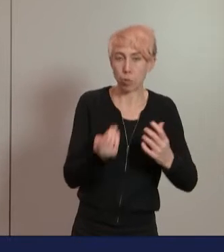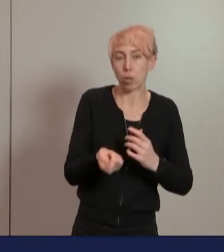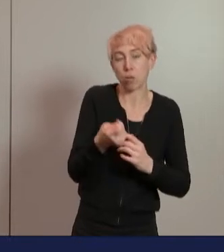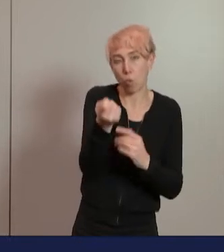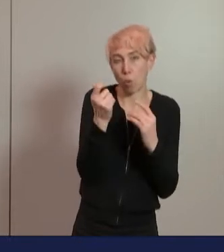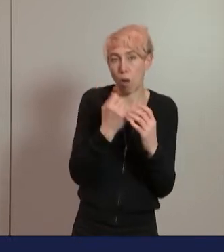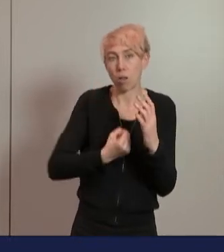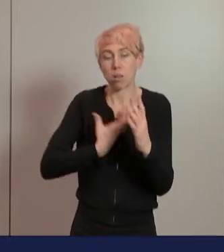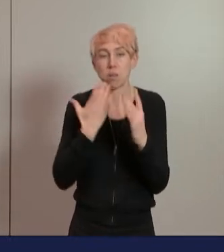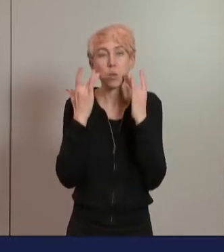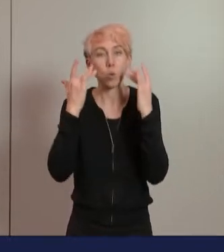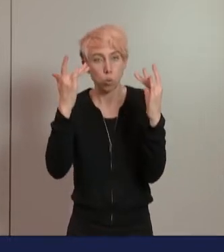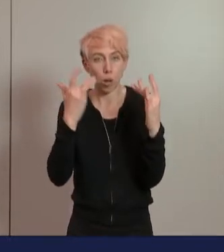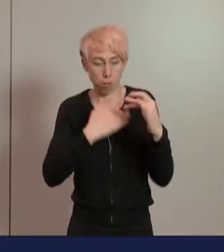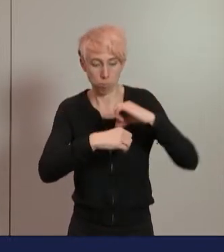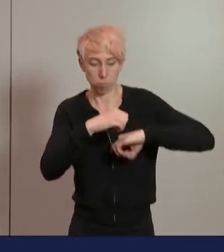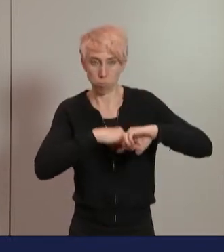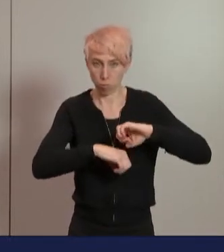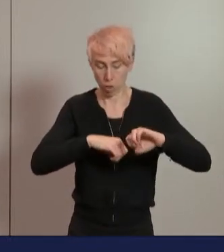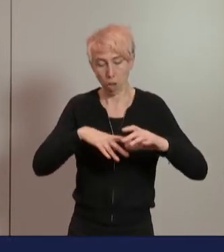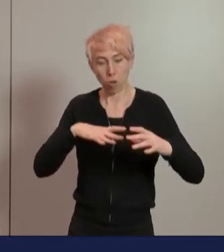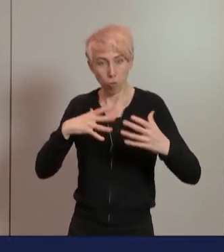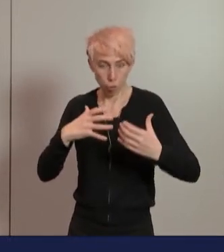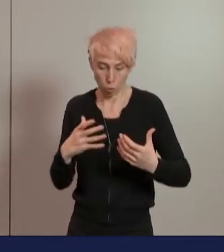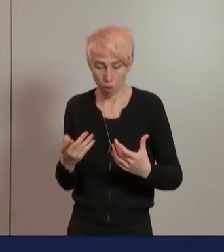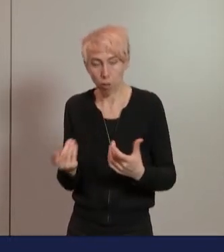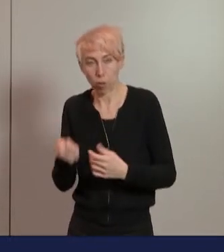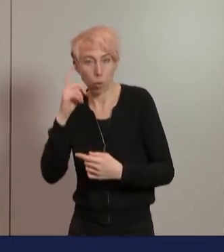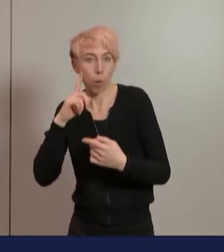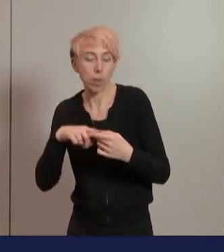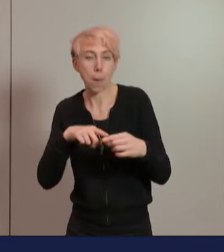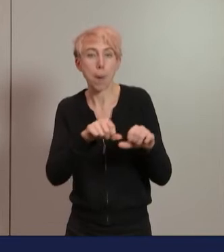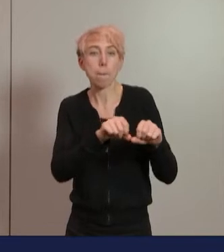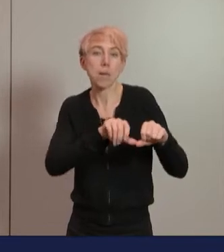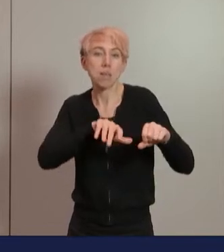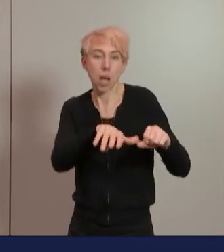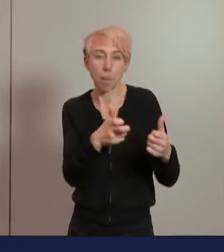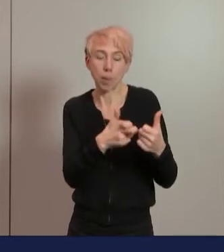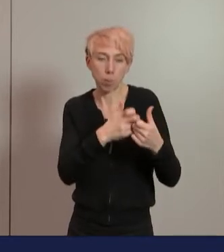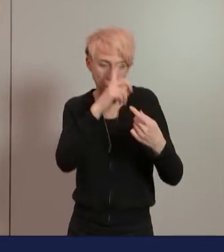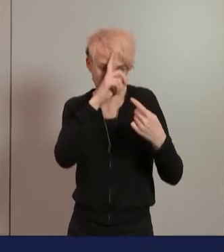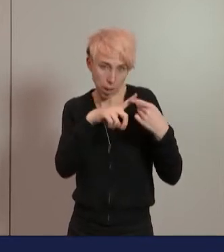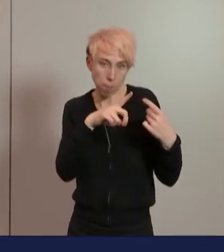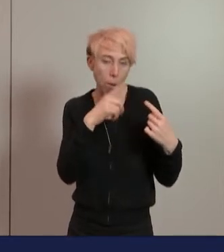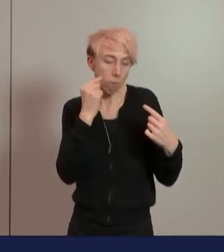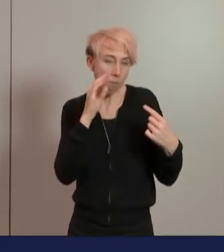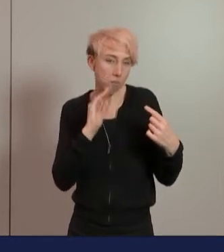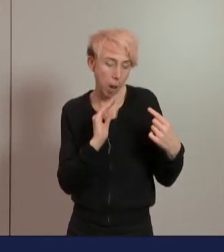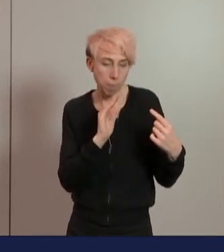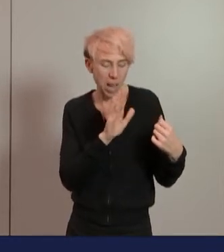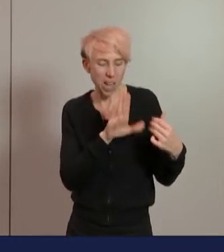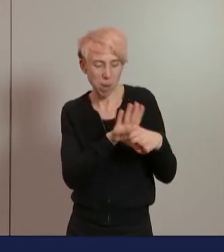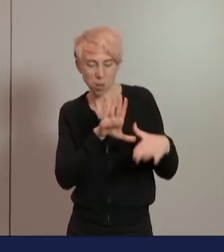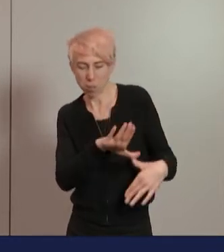en place avec un projet d'éducation aux médias, notamment sur les stéréotypes de genre, au sein de l'école Pauline Roland,